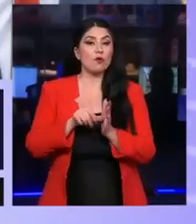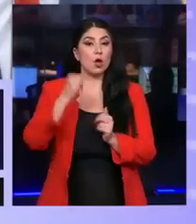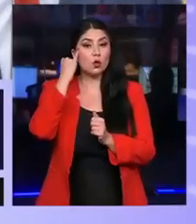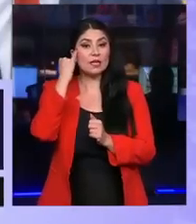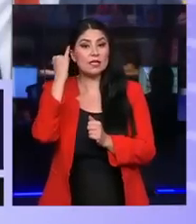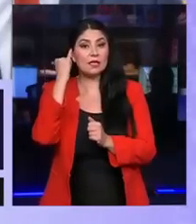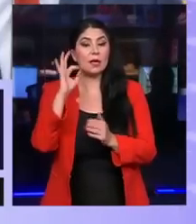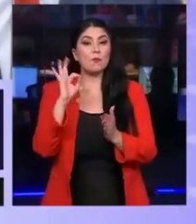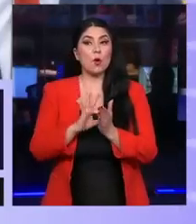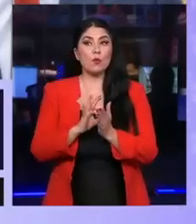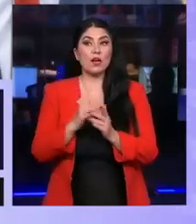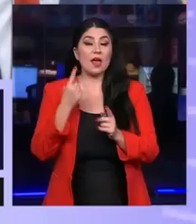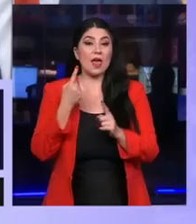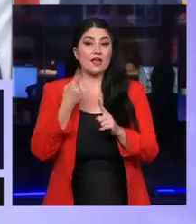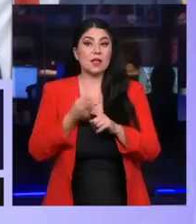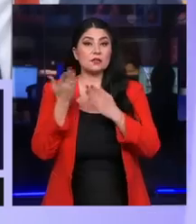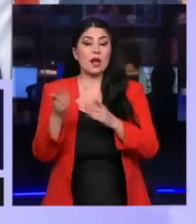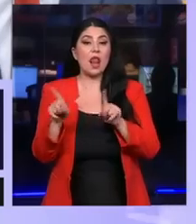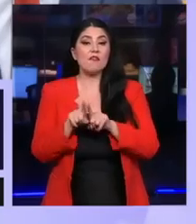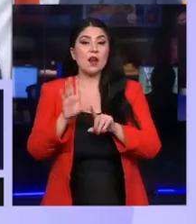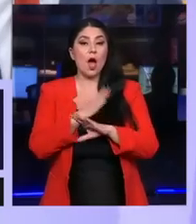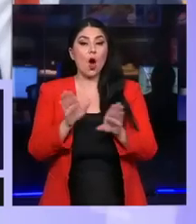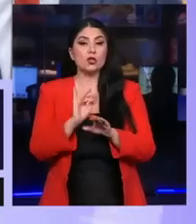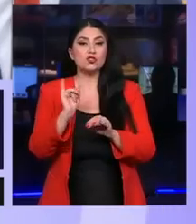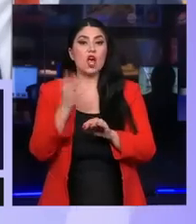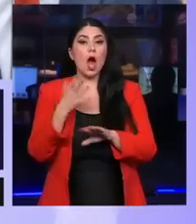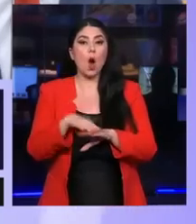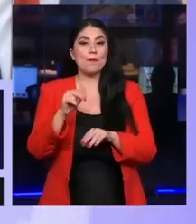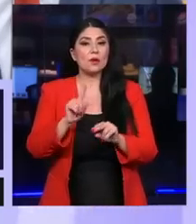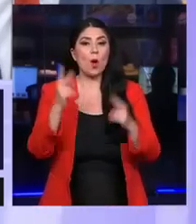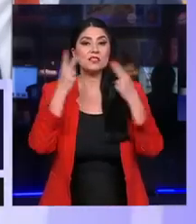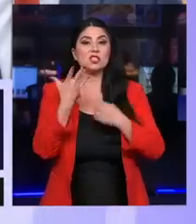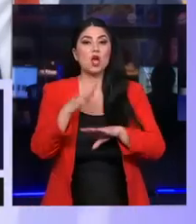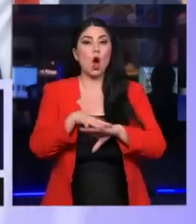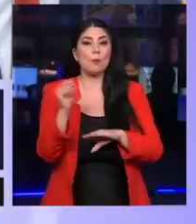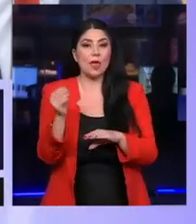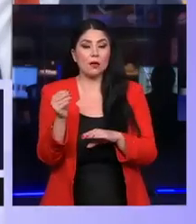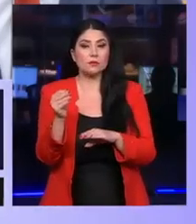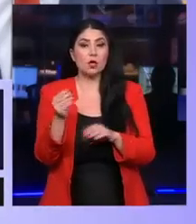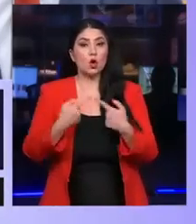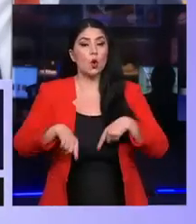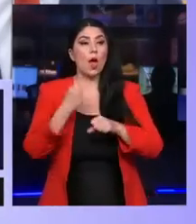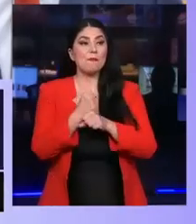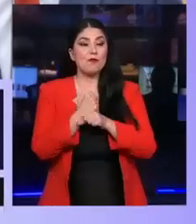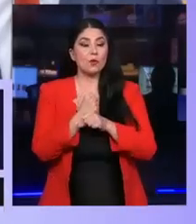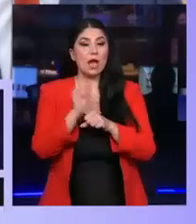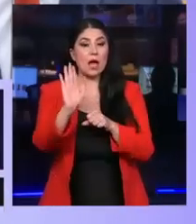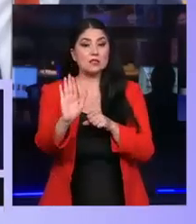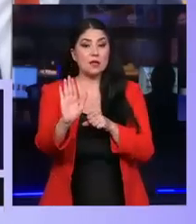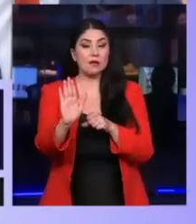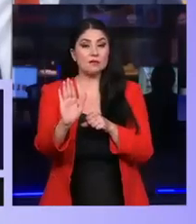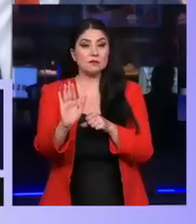respectiv inițiativa mea, și ca orice plagiator n-a înțeles ce a copiat. Noi am făcut deja acest lucru